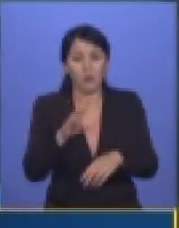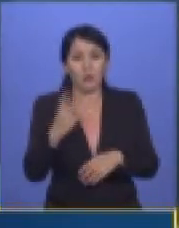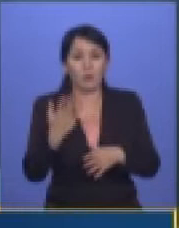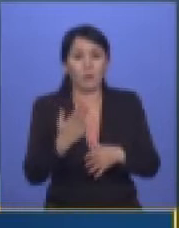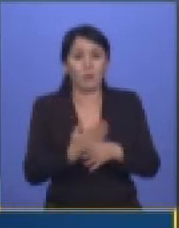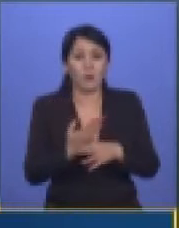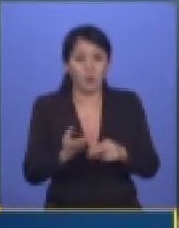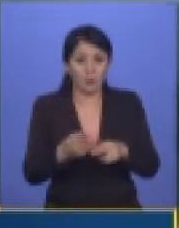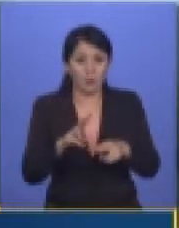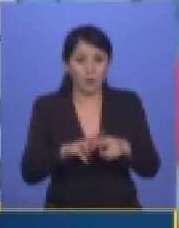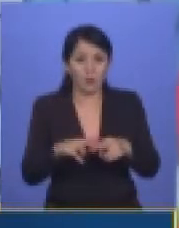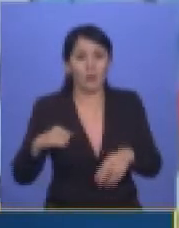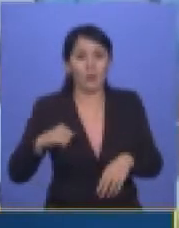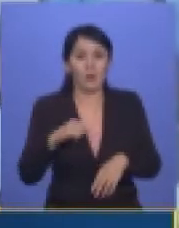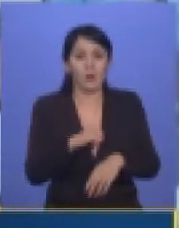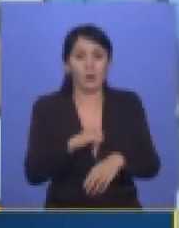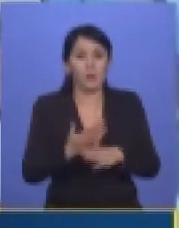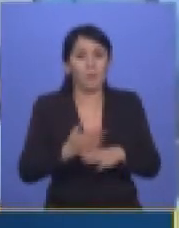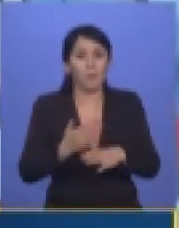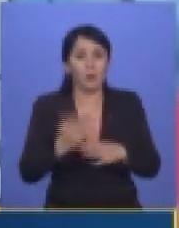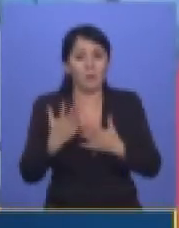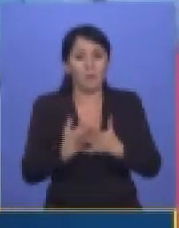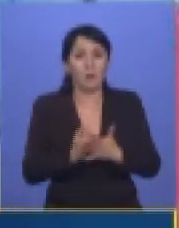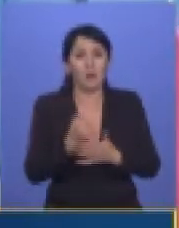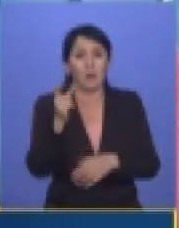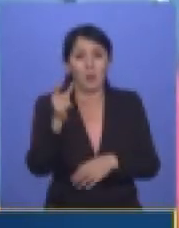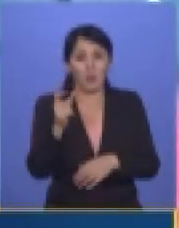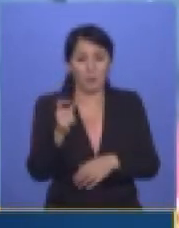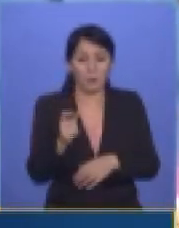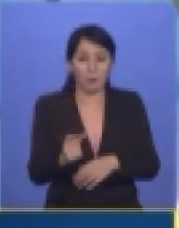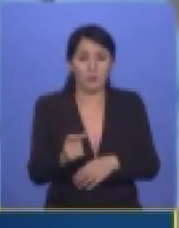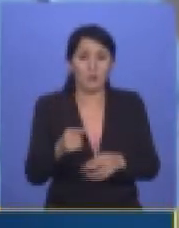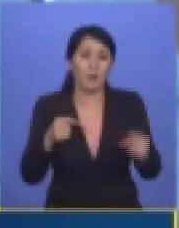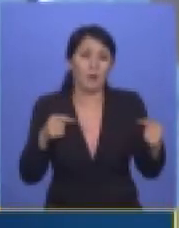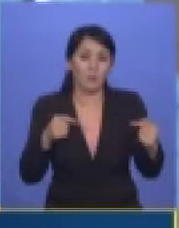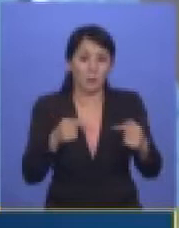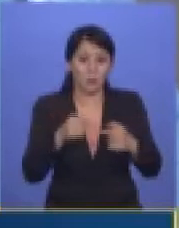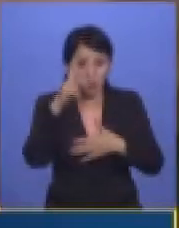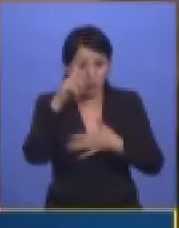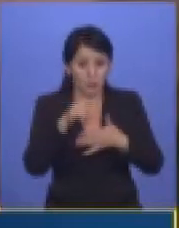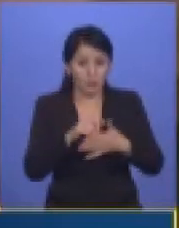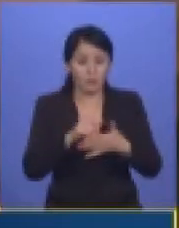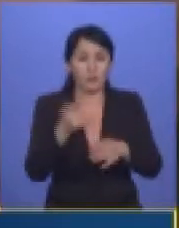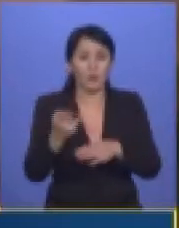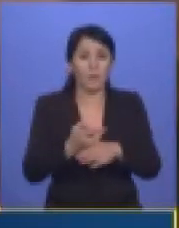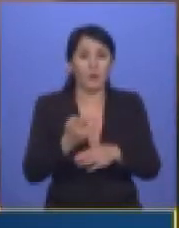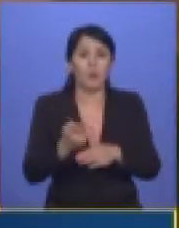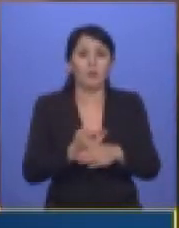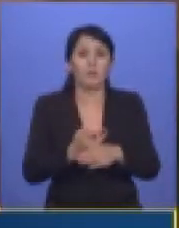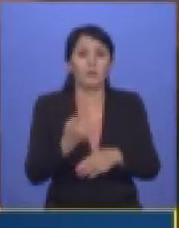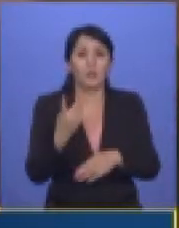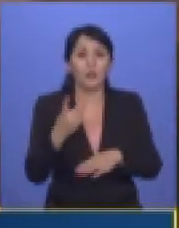бел буған. Осылайша өзінің атына несие ресімдеген адамдардың әрекетін болдырмайтынына сенген. Алаяқтардың нұсқауы бойынша ол